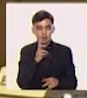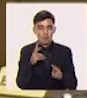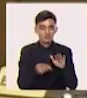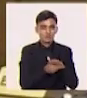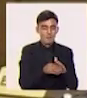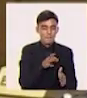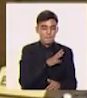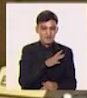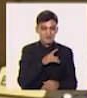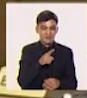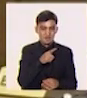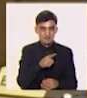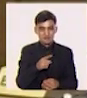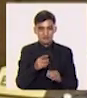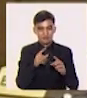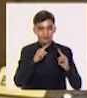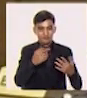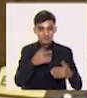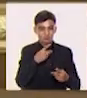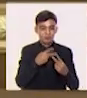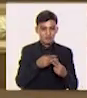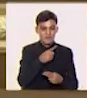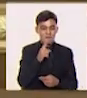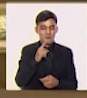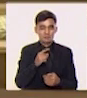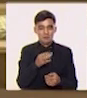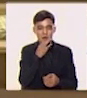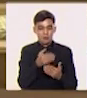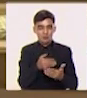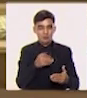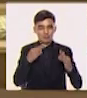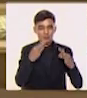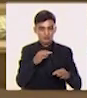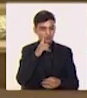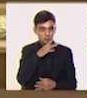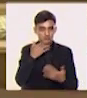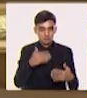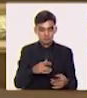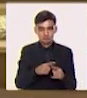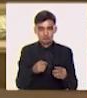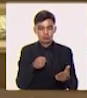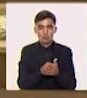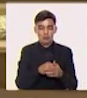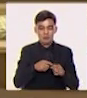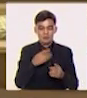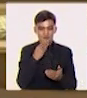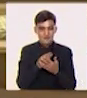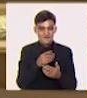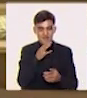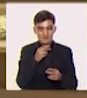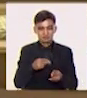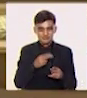сотталғандар уақытынан бұрын босатылмайды деді. Құқық қорғау органдары қызметкерлерінің, судьялардың,